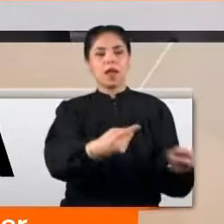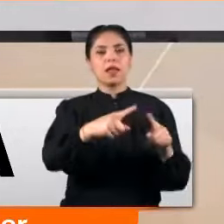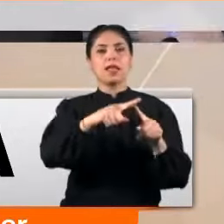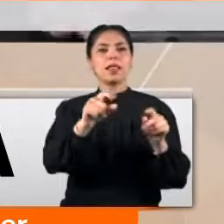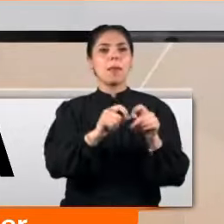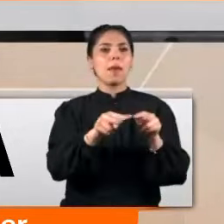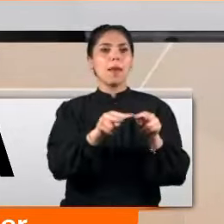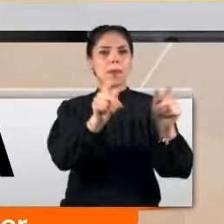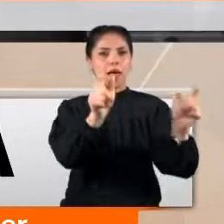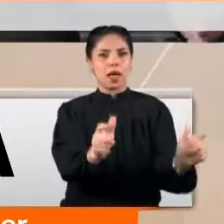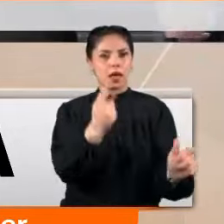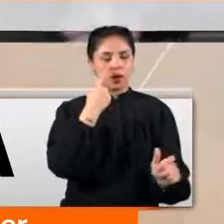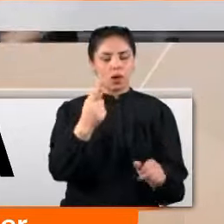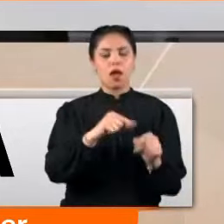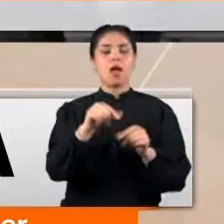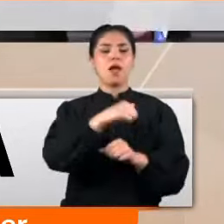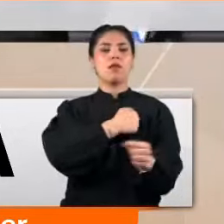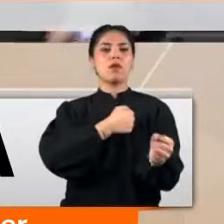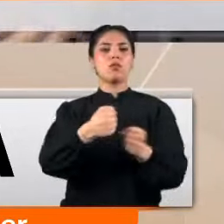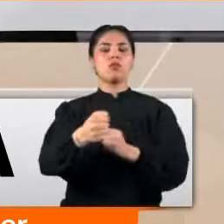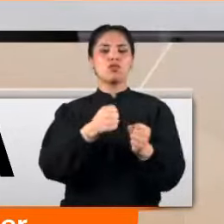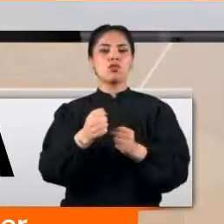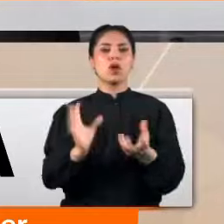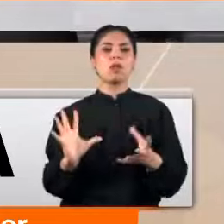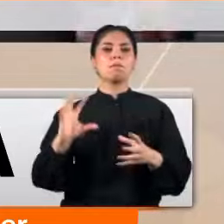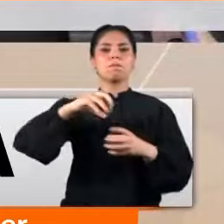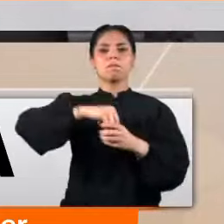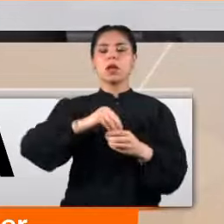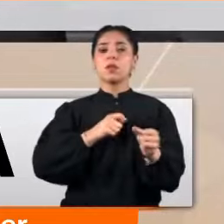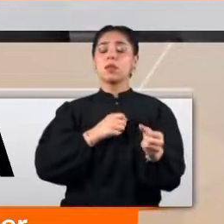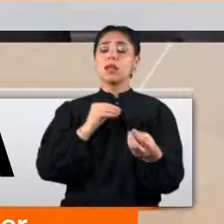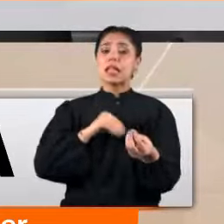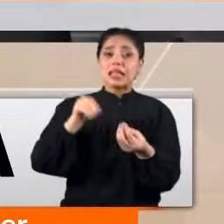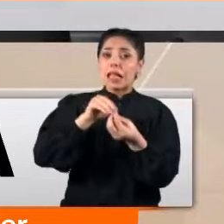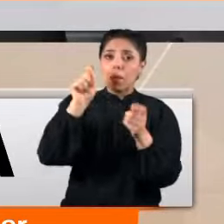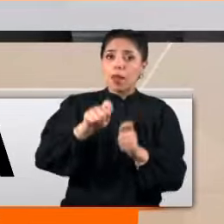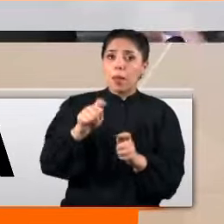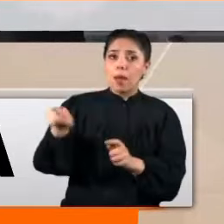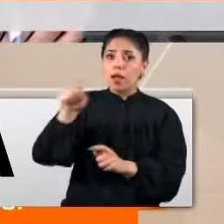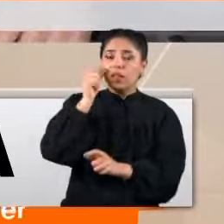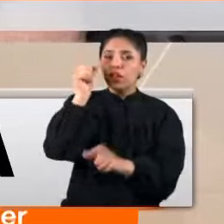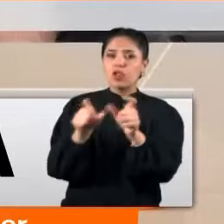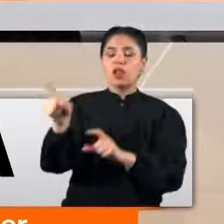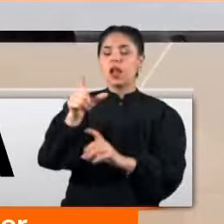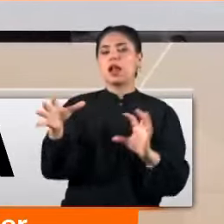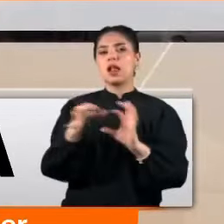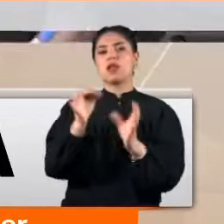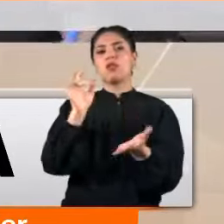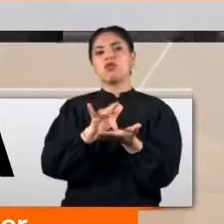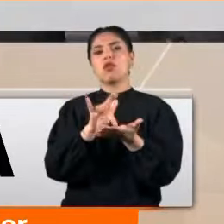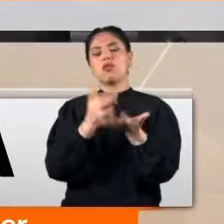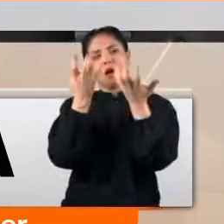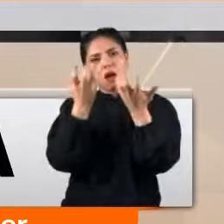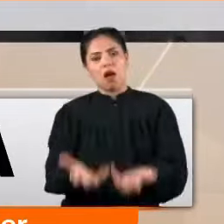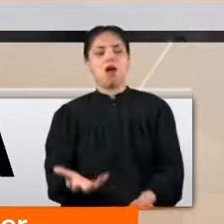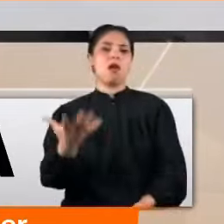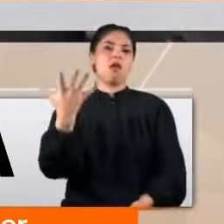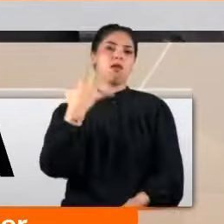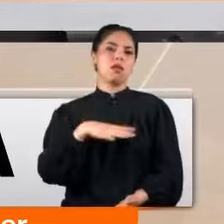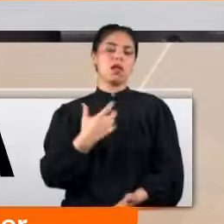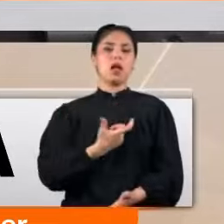ve enflasyonla mücadele kapsamında fahiş fiyat uygulayanlara yönelik olarak verilen cezaların kat be kat artırılmasına yönelik bir